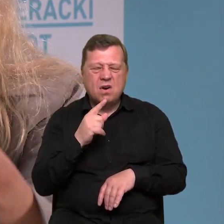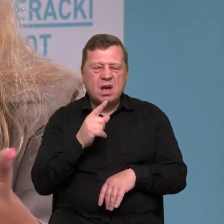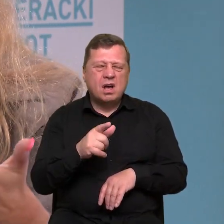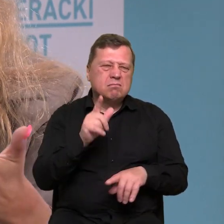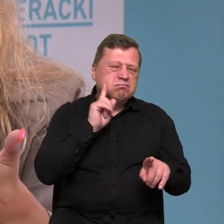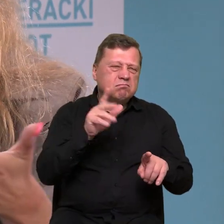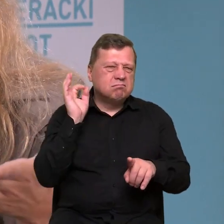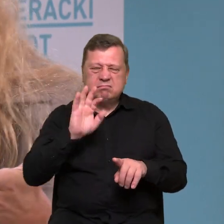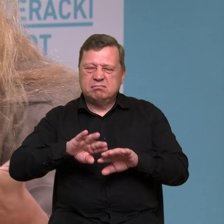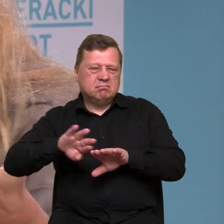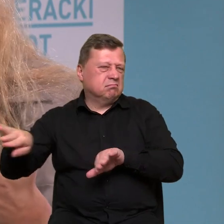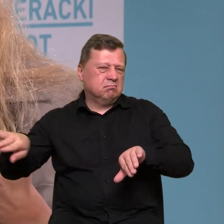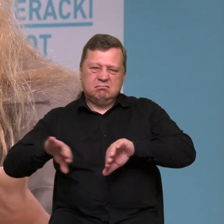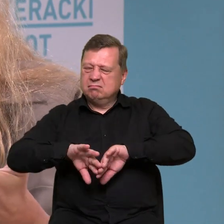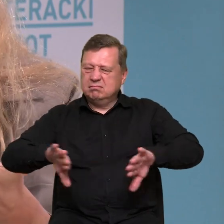płciami. To jest